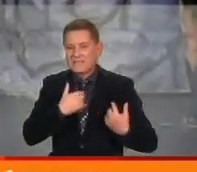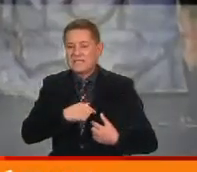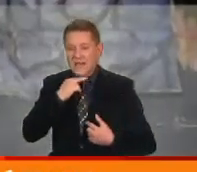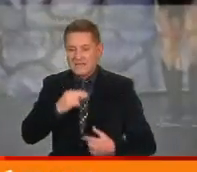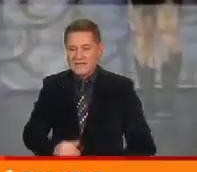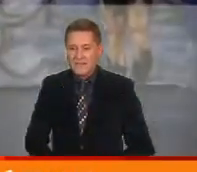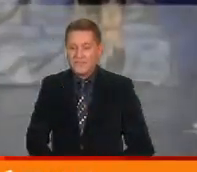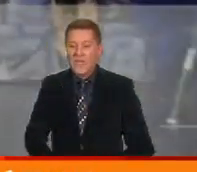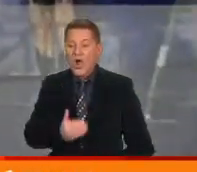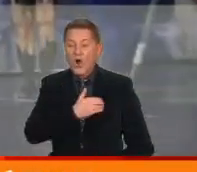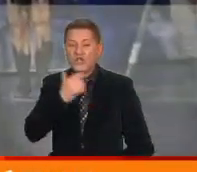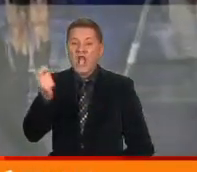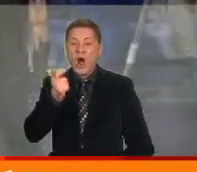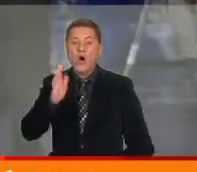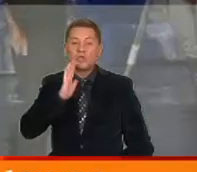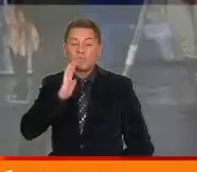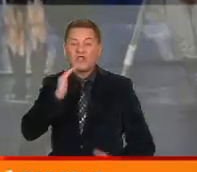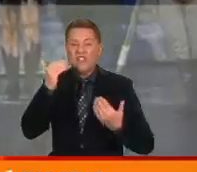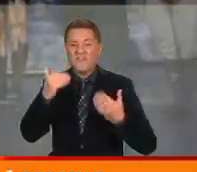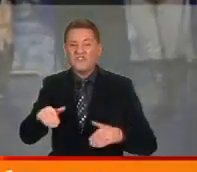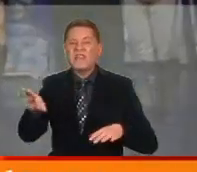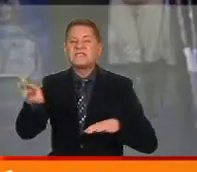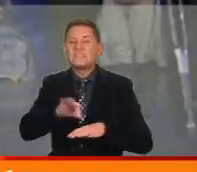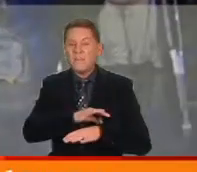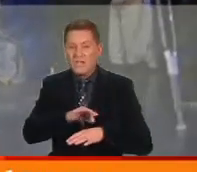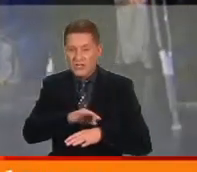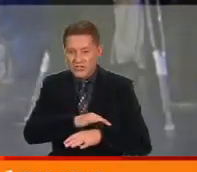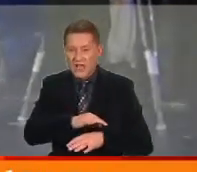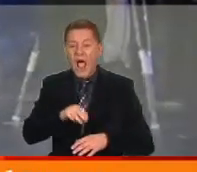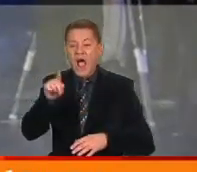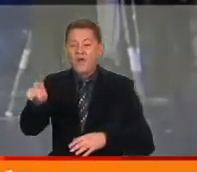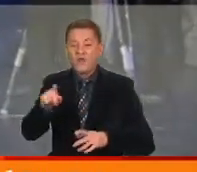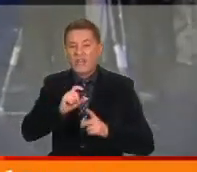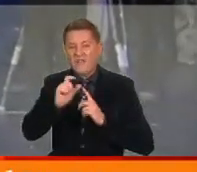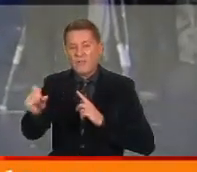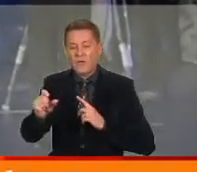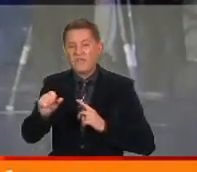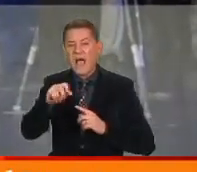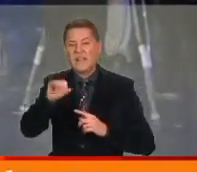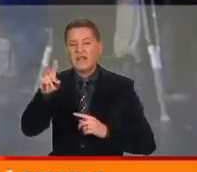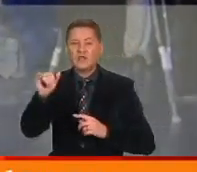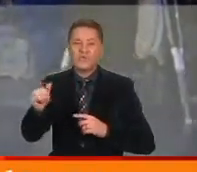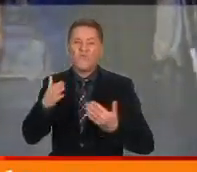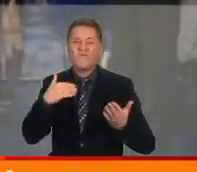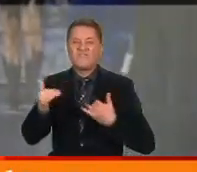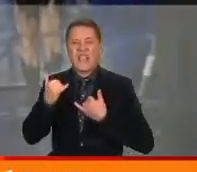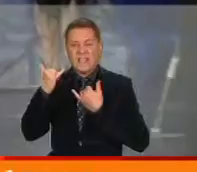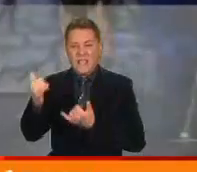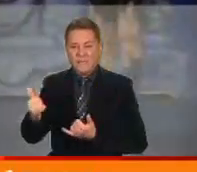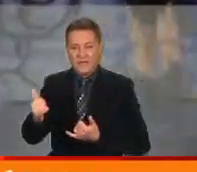І хоча господиня таємничого дому вже заміжня за магом Філіпом, вона відповідає Алексу взаємністю.